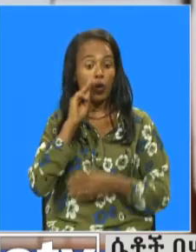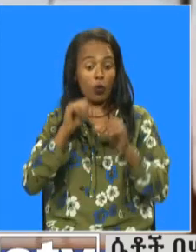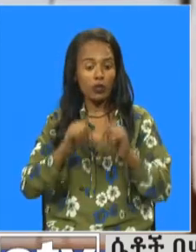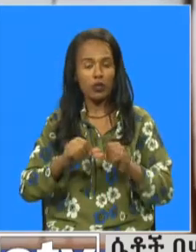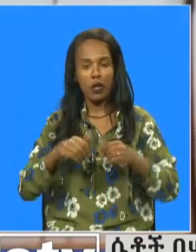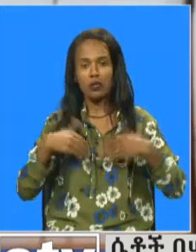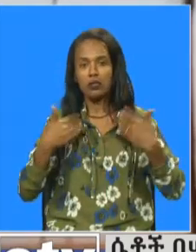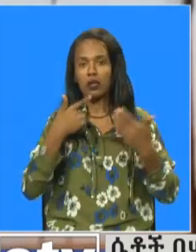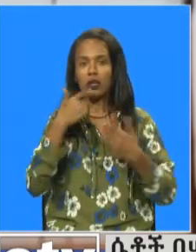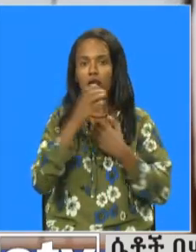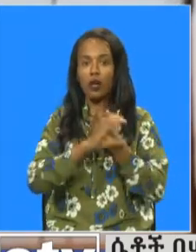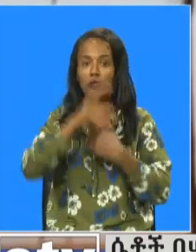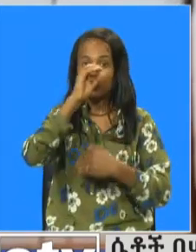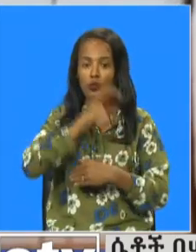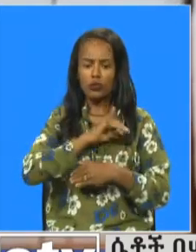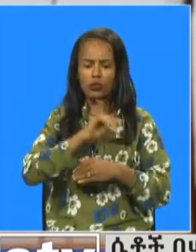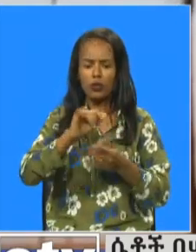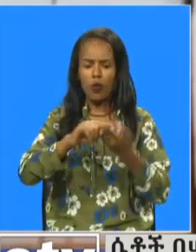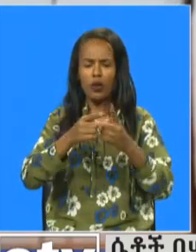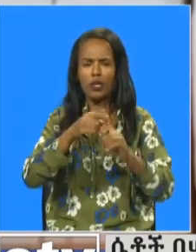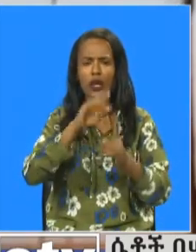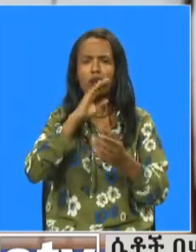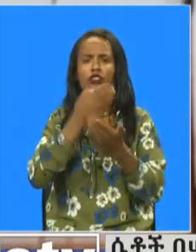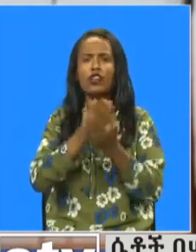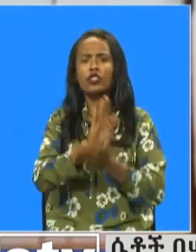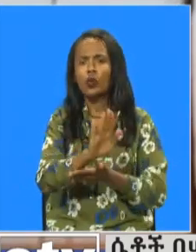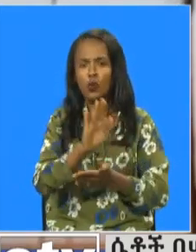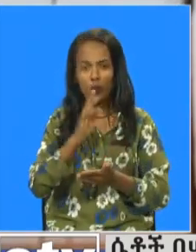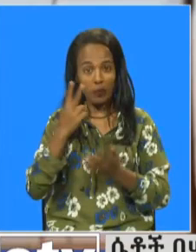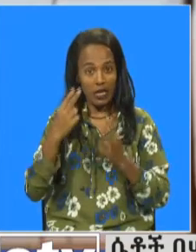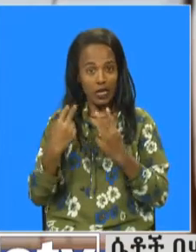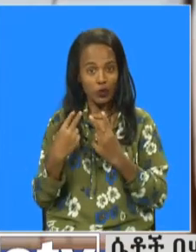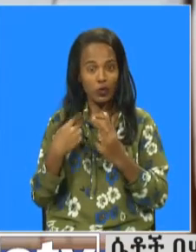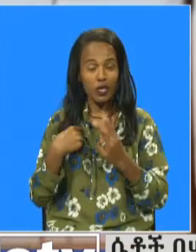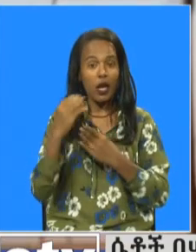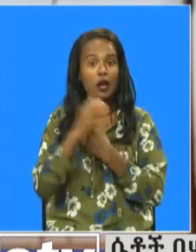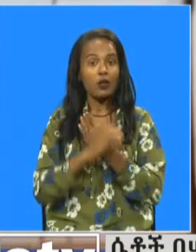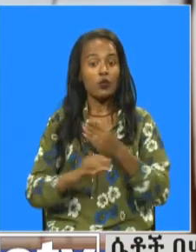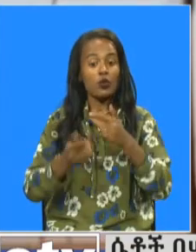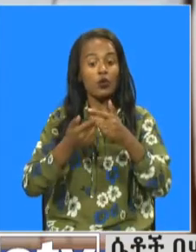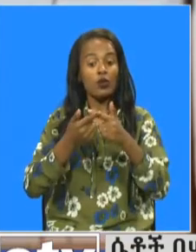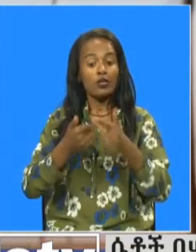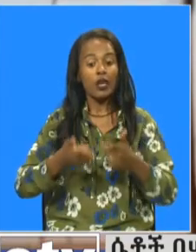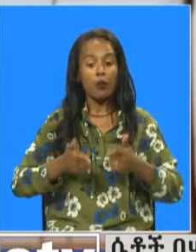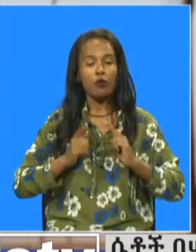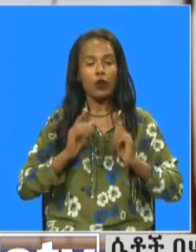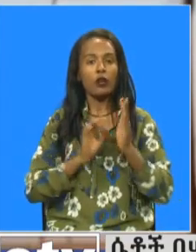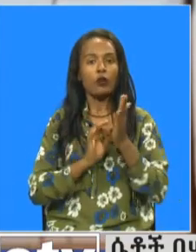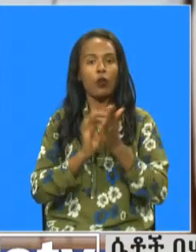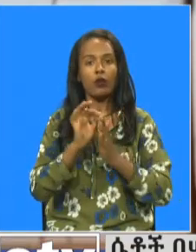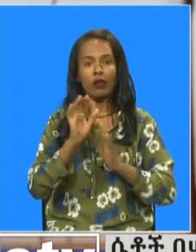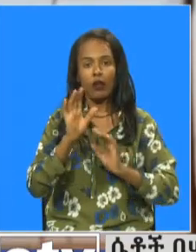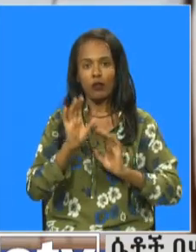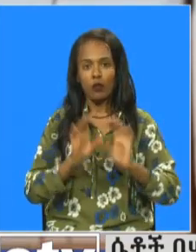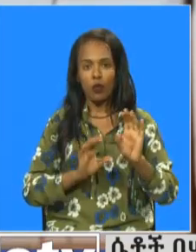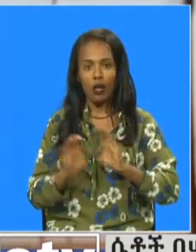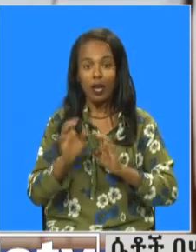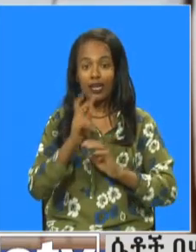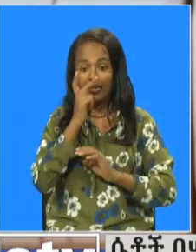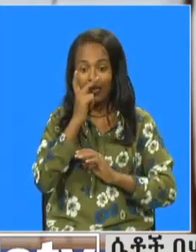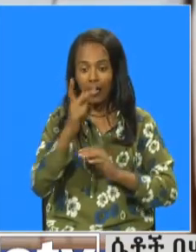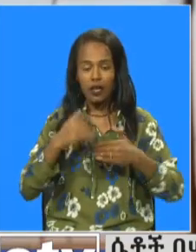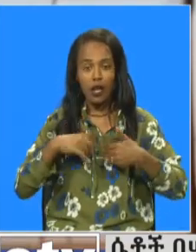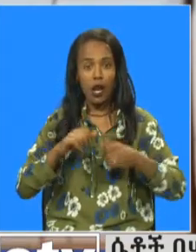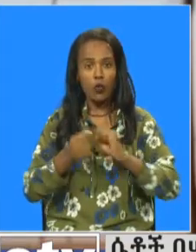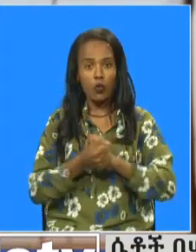ደስተኛ ነኝ። የሀገሪቱ ሰዎች እንደ ጓደኛና ልጃቸው የሚመለከቱኝ ይህም ሀገሪቱን እንደ ሁለተኛ መኖሪያዬ እንድቆጥራት አድርጎኛል።